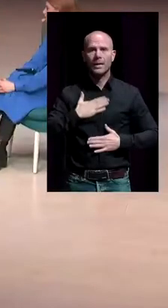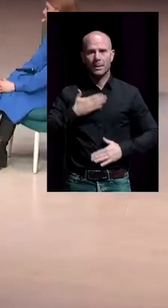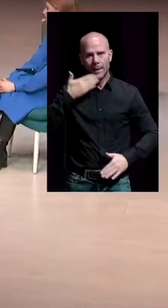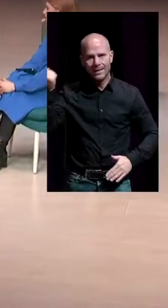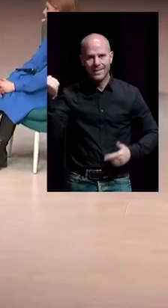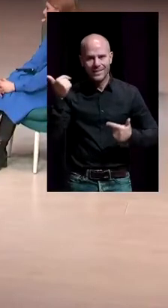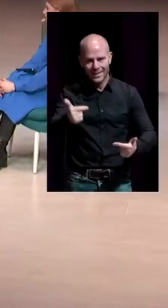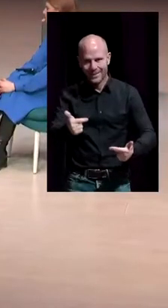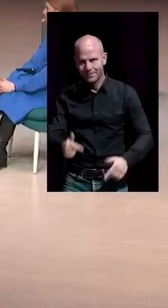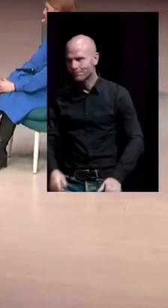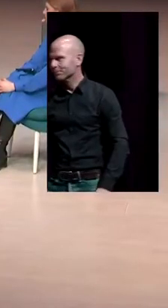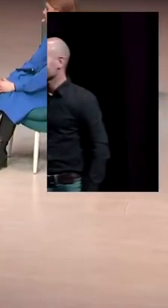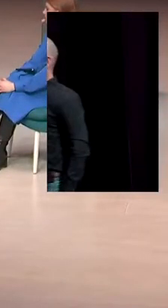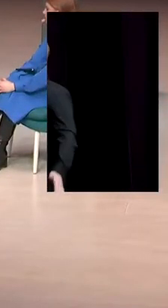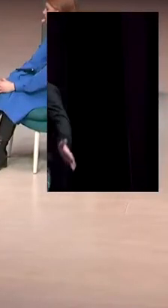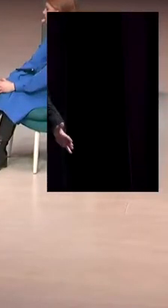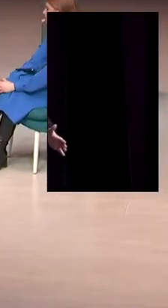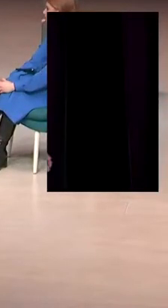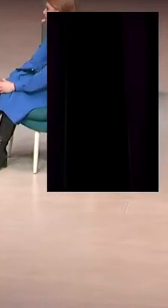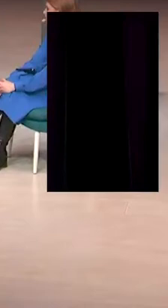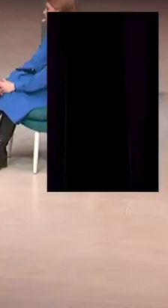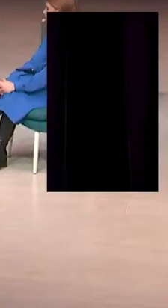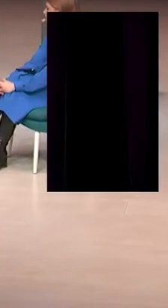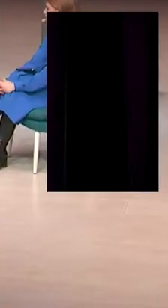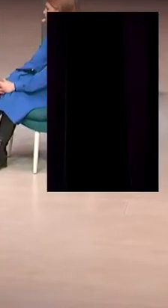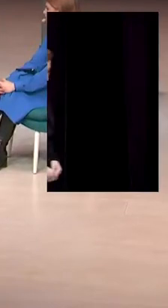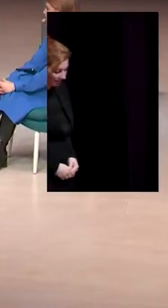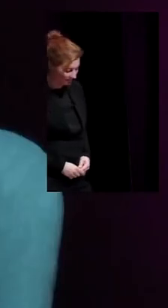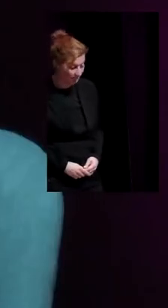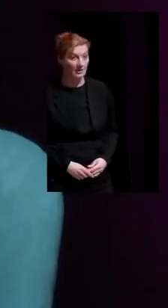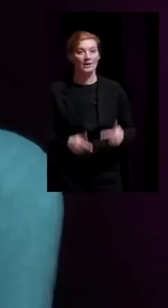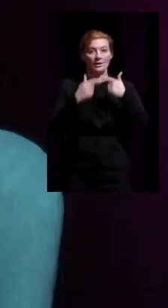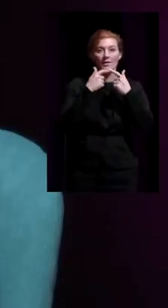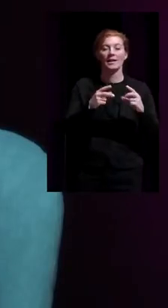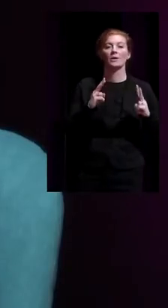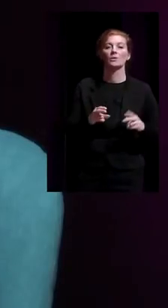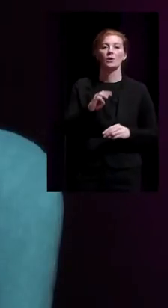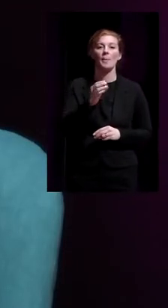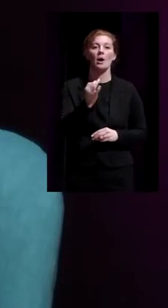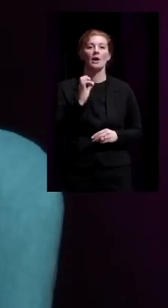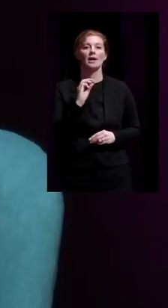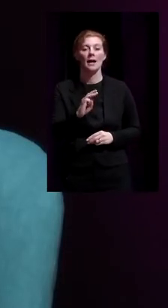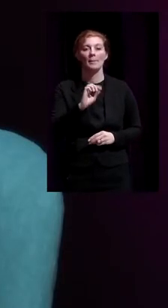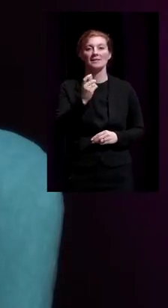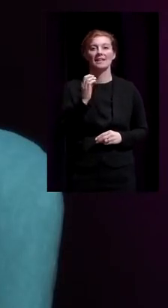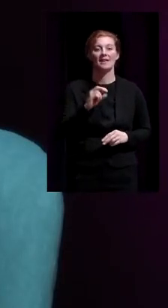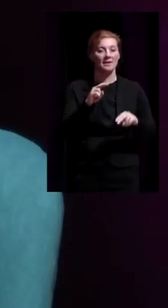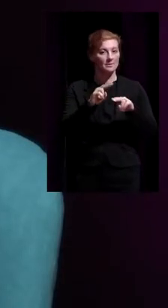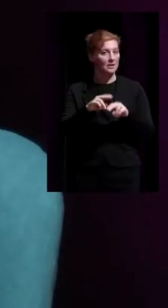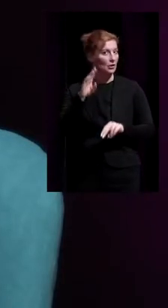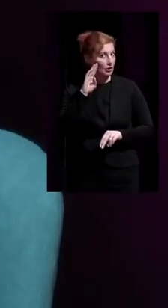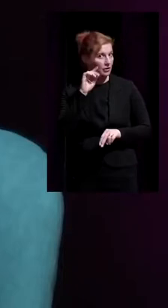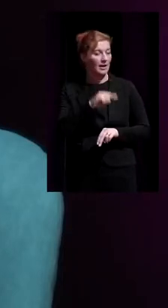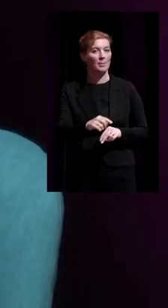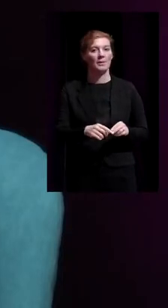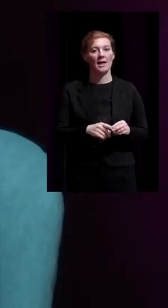Tack. Och tack Stefan och Mariam som också sitter med oss här och lyssnar framförallt under det här passet, men också att kan komma in och komplettera och svara